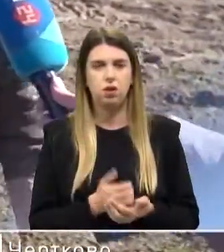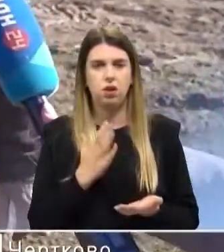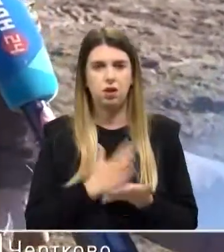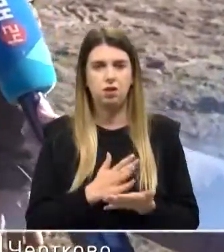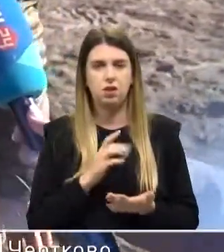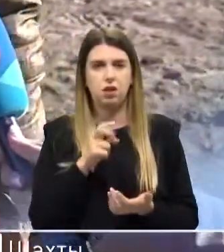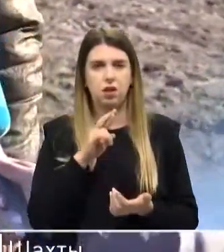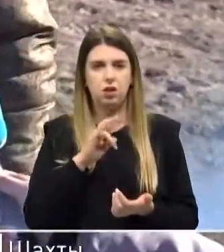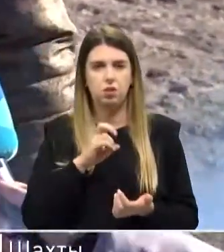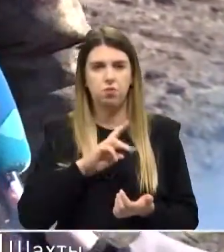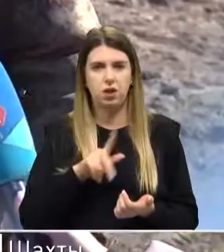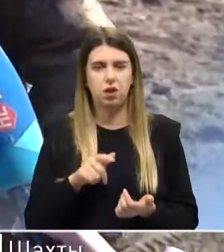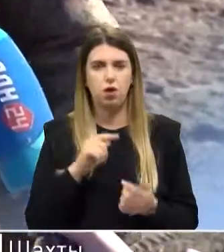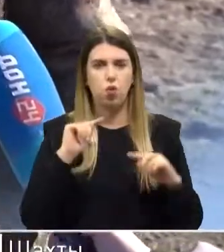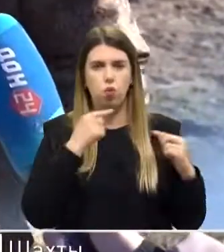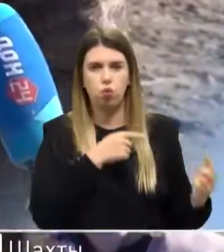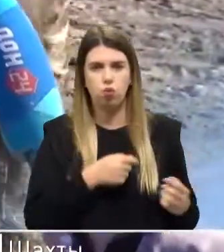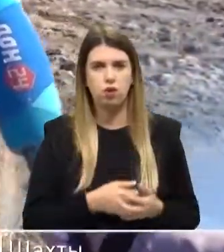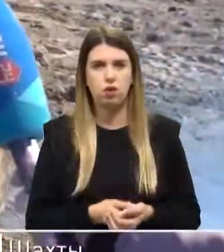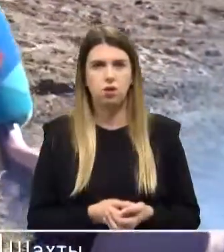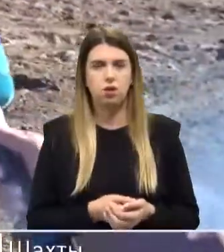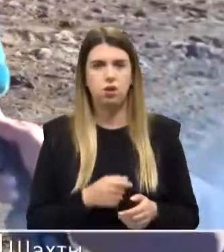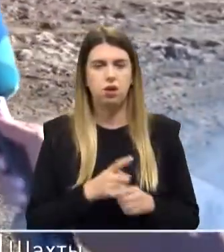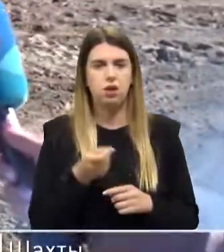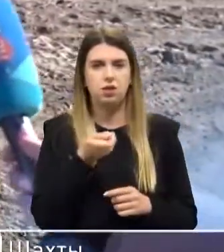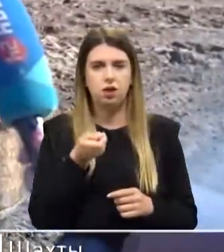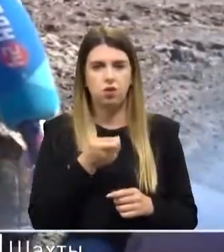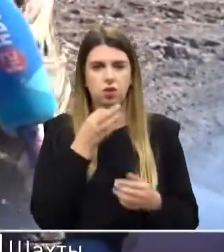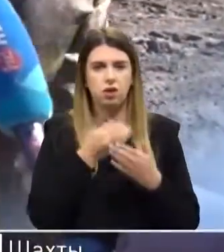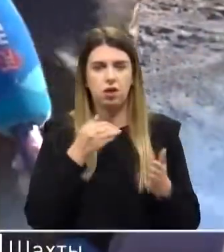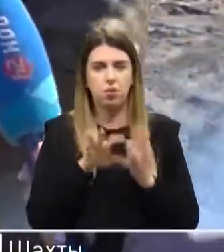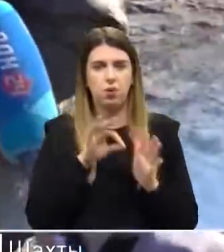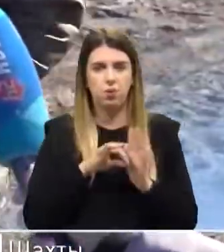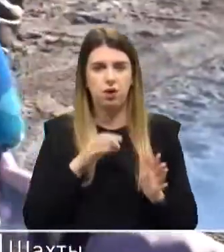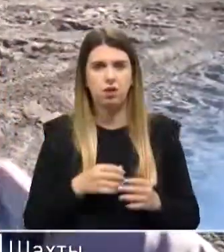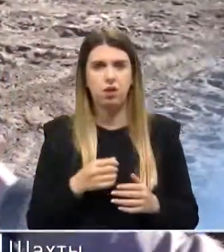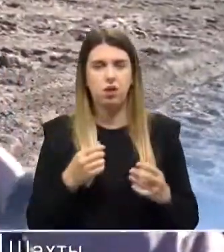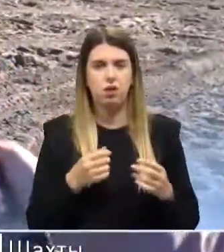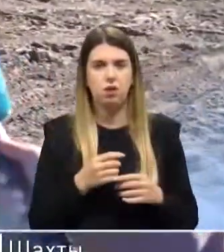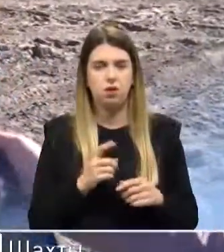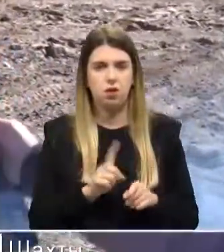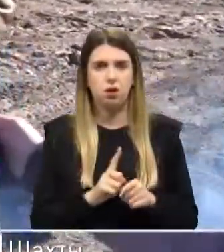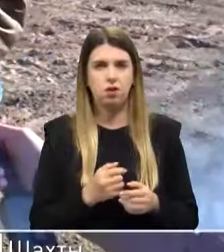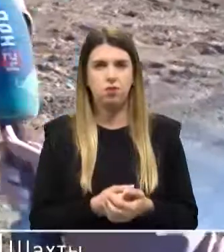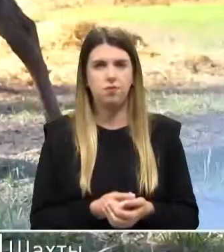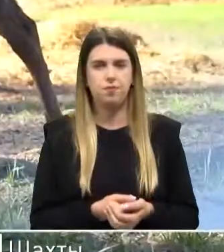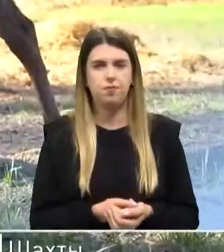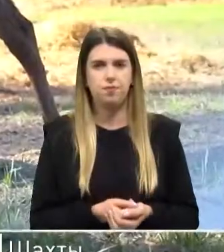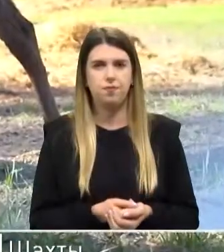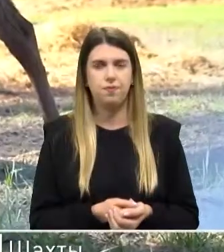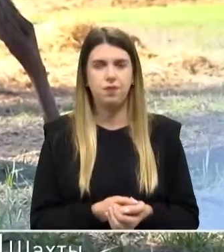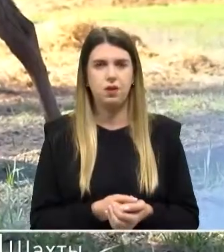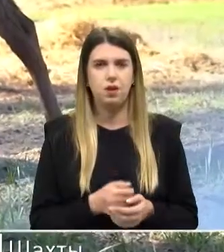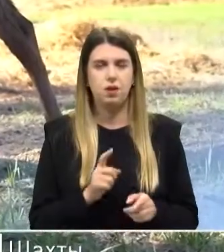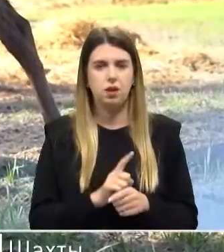в ячмене, в кукурузе. То есть зерносмесь заранее подбирается, видите, их наглость. Просто беспредельно.